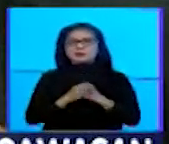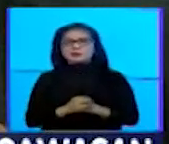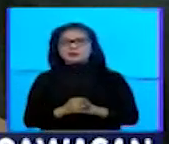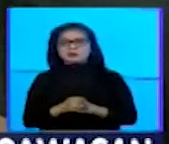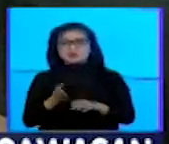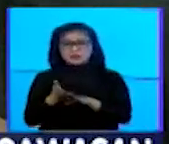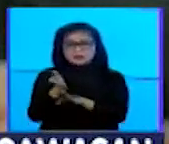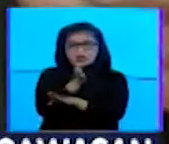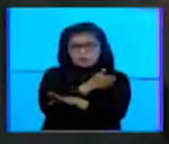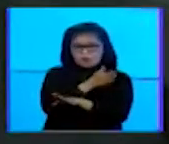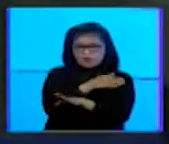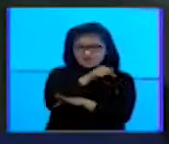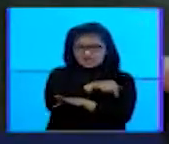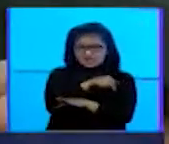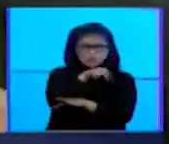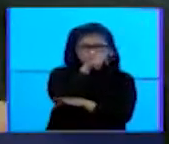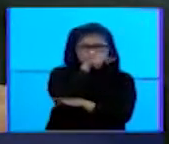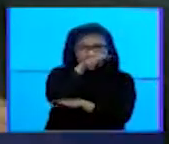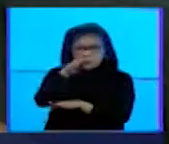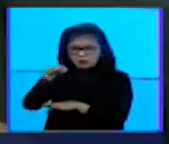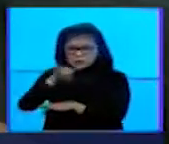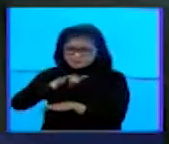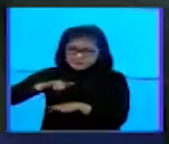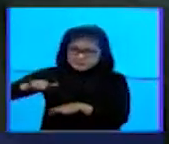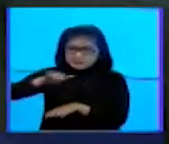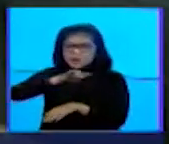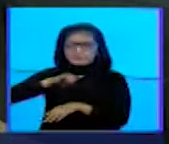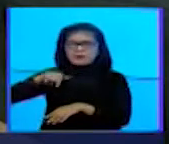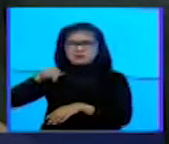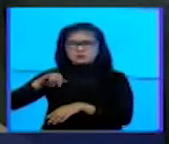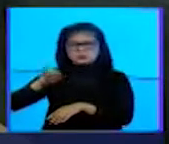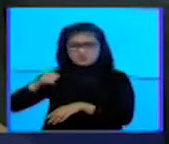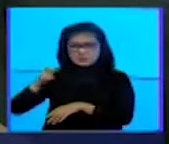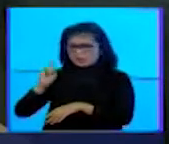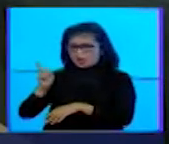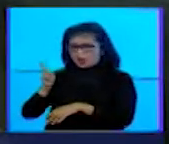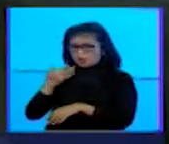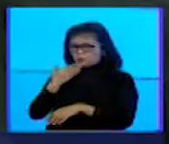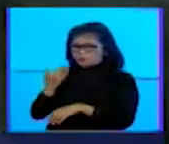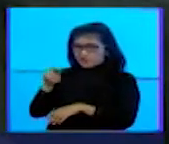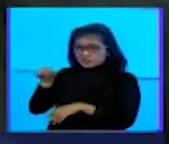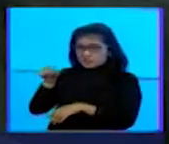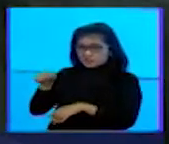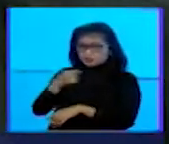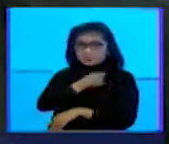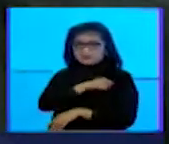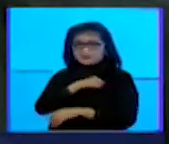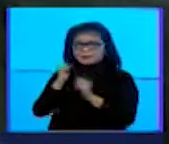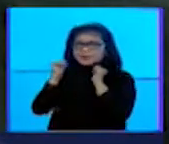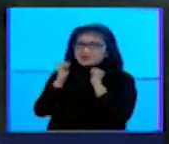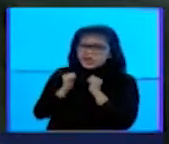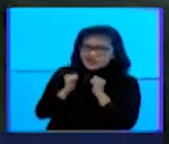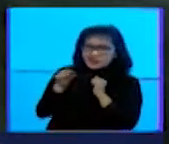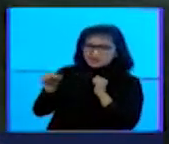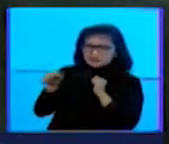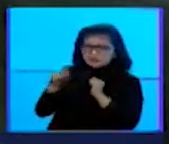Sejak awal peningkatan pengawasan bersama. Jadi catatannya kalau Anda mau tanya misalnya, Kemhan nggak bisa melakukan tugas